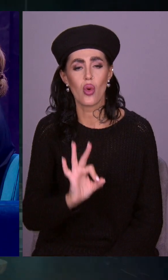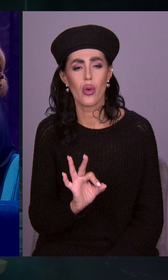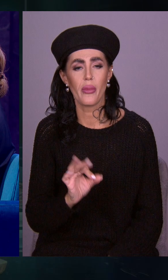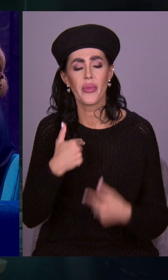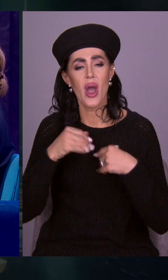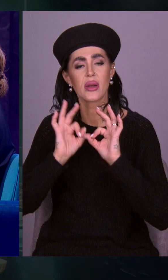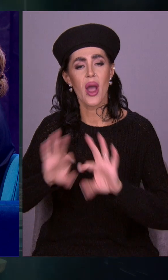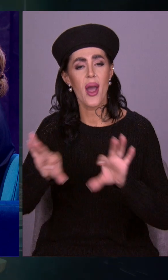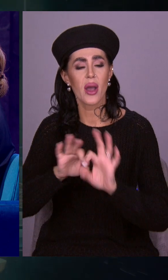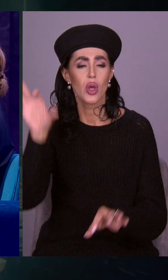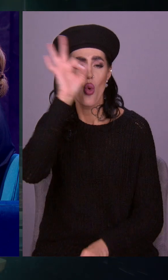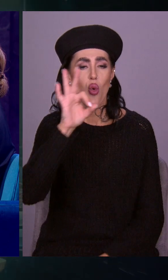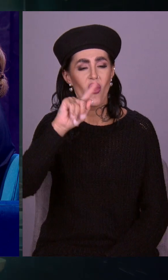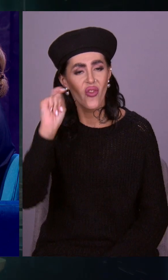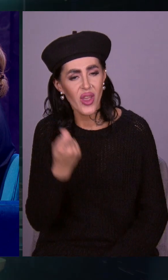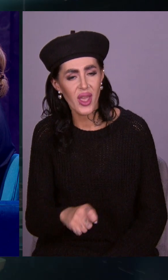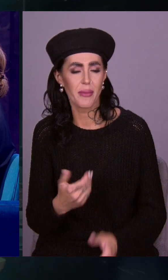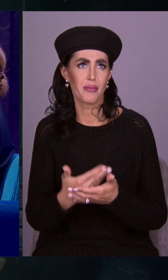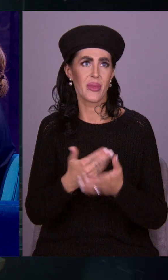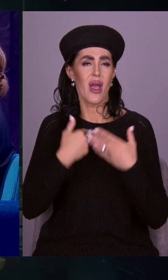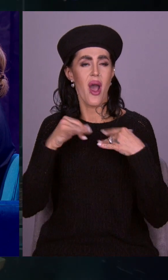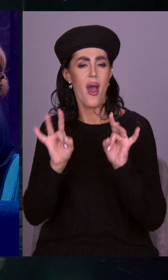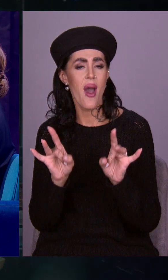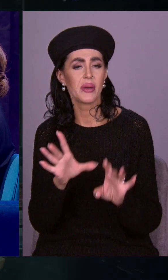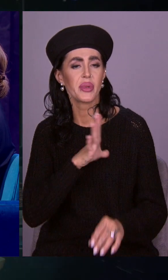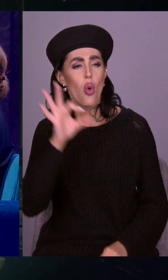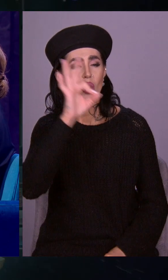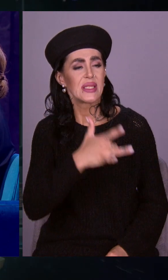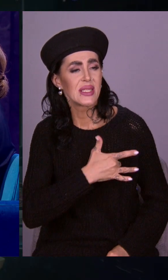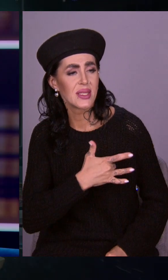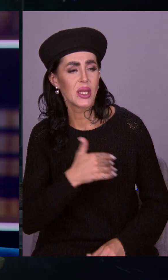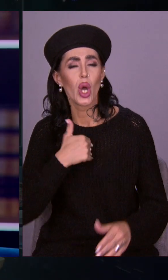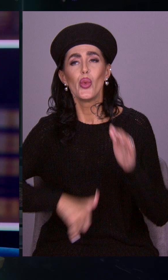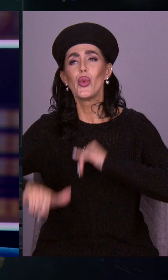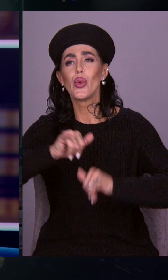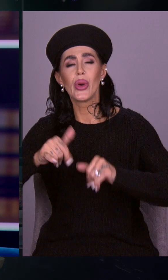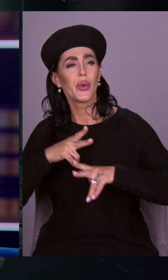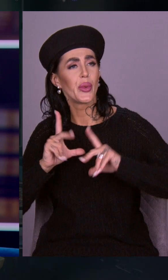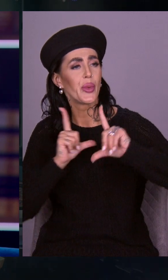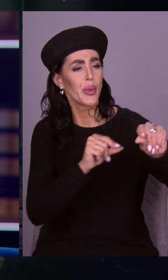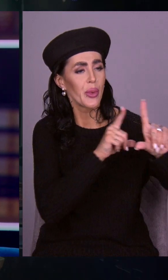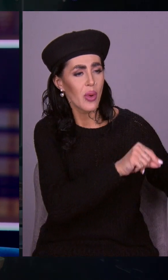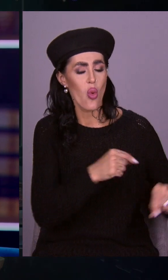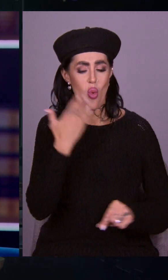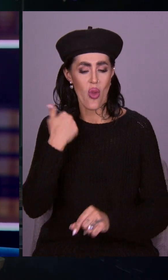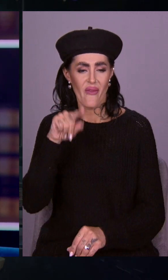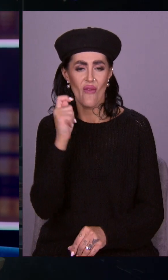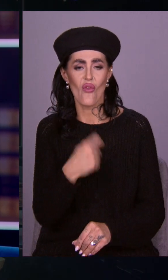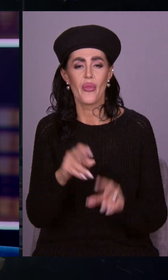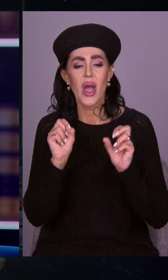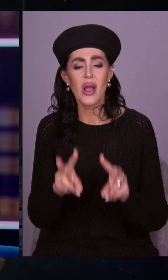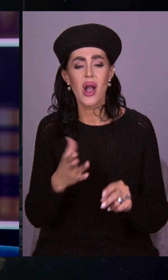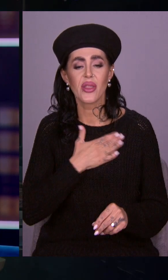війну. Я розповіла їм все, що в мене було на серці. Я розповіла, де я була, куди я їздила, власне, що я робила, як поживають наші